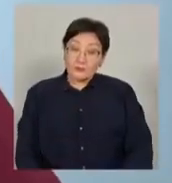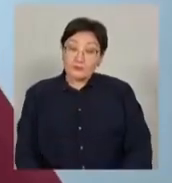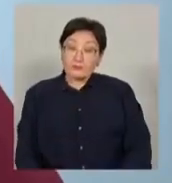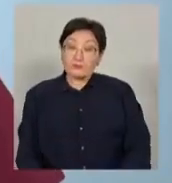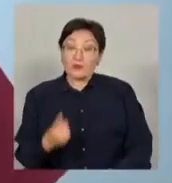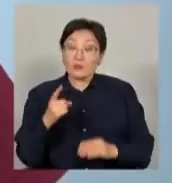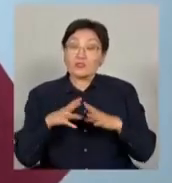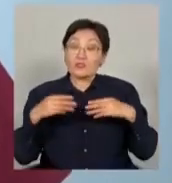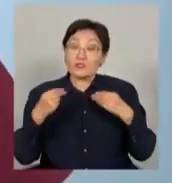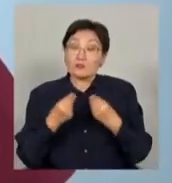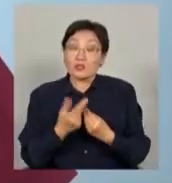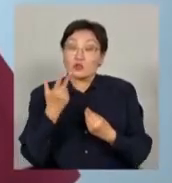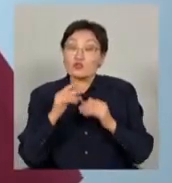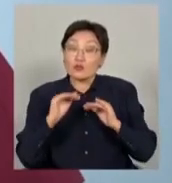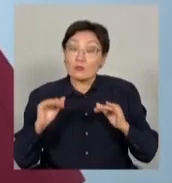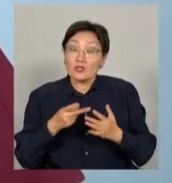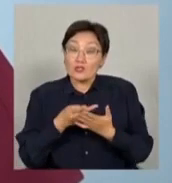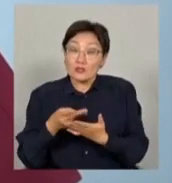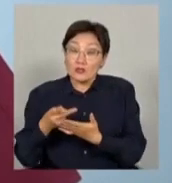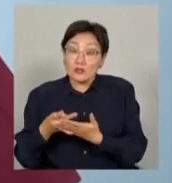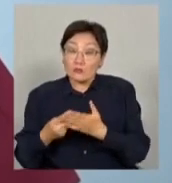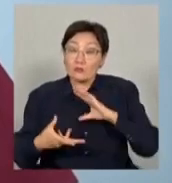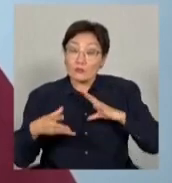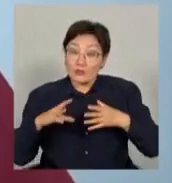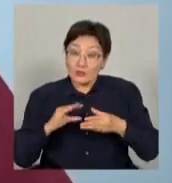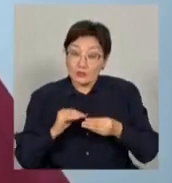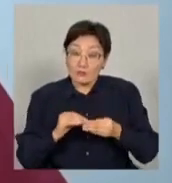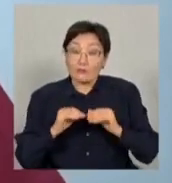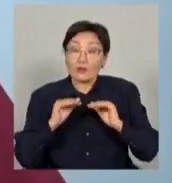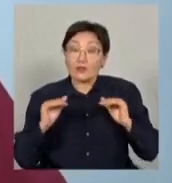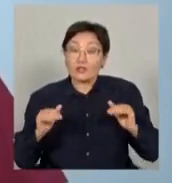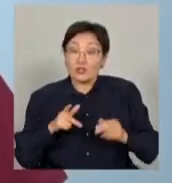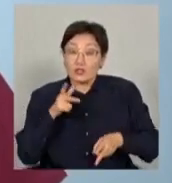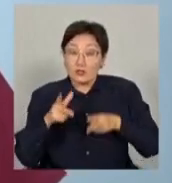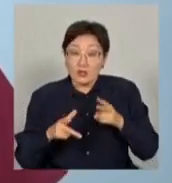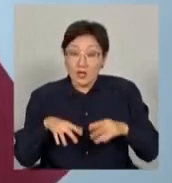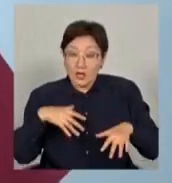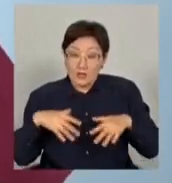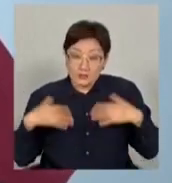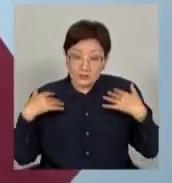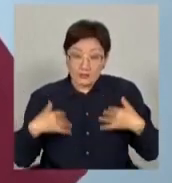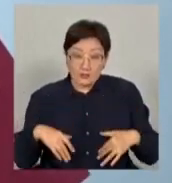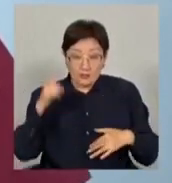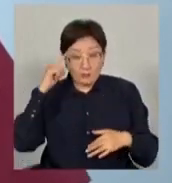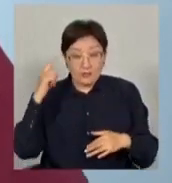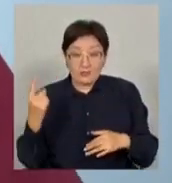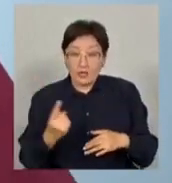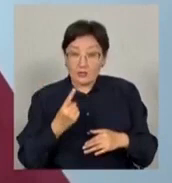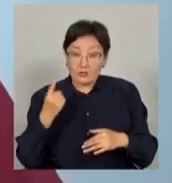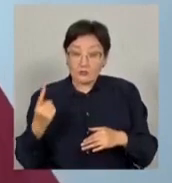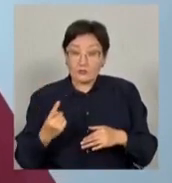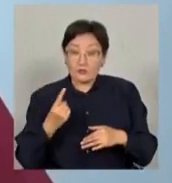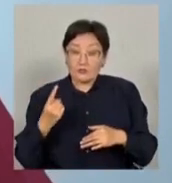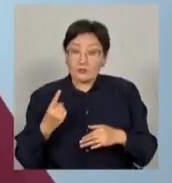баласы келіп түсті. Түскен кезде жалпылары баланың әлсіздіктеріне, бас айналуына және ұйықтай